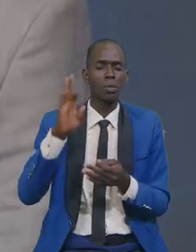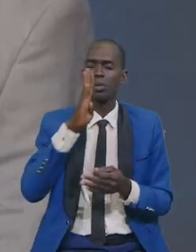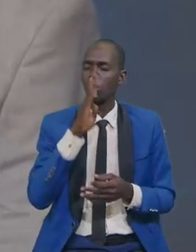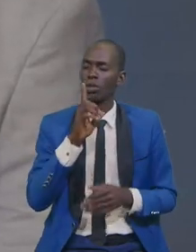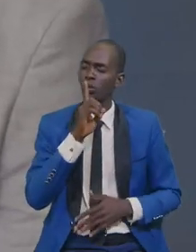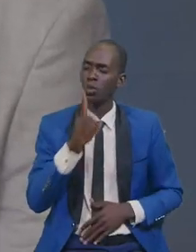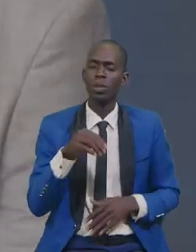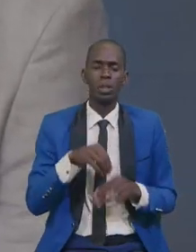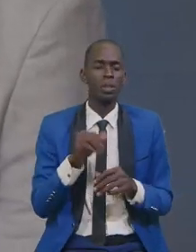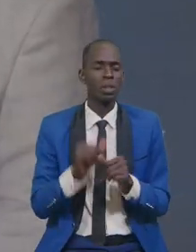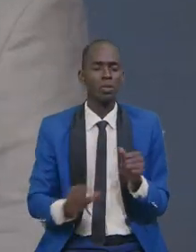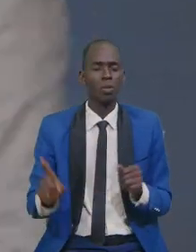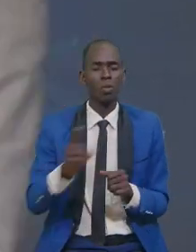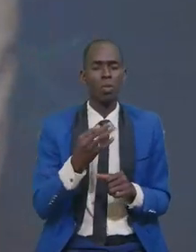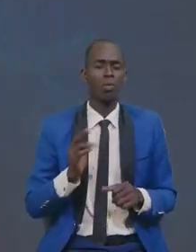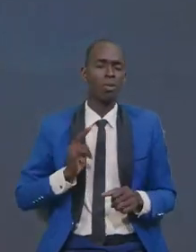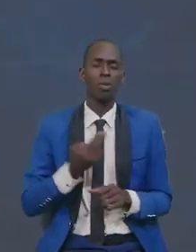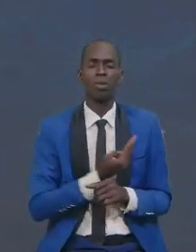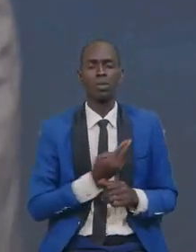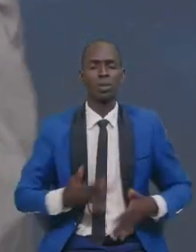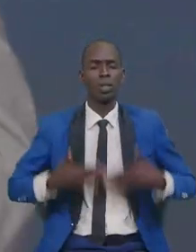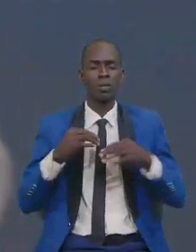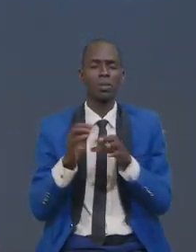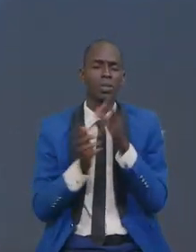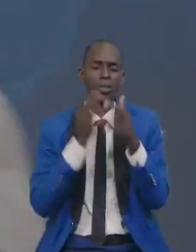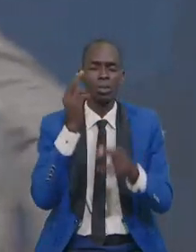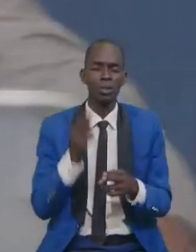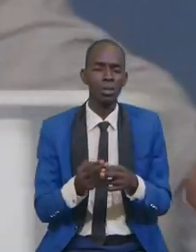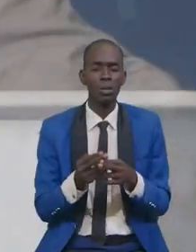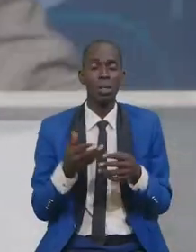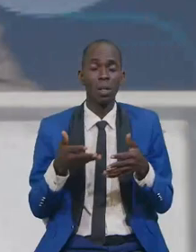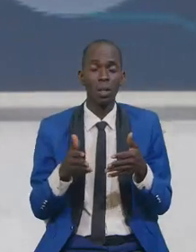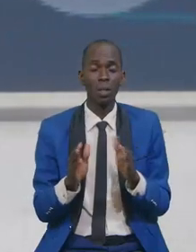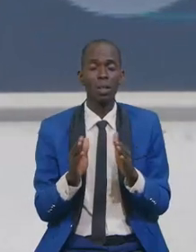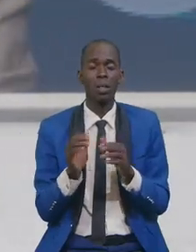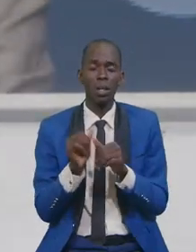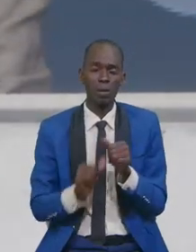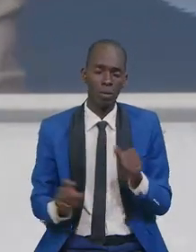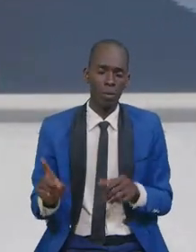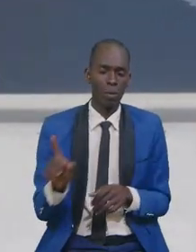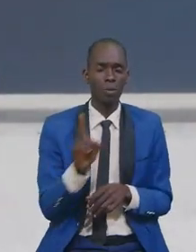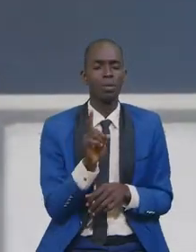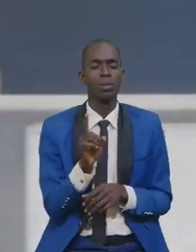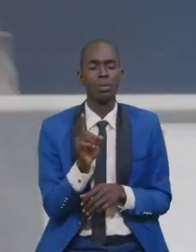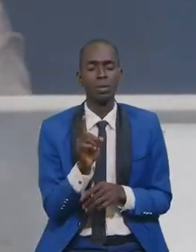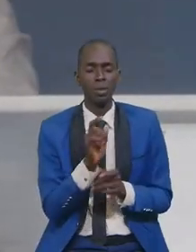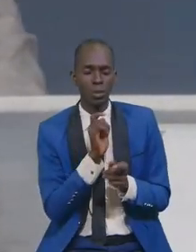Saint-Esprit soit réel dans chacune de nos vies au nom de Jésus. Que